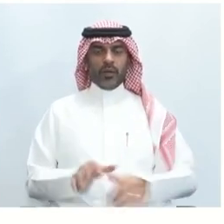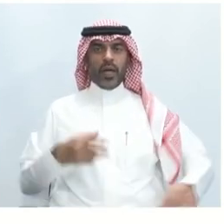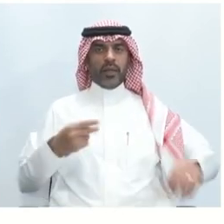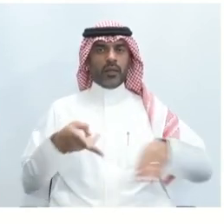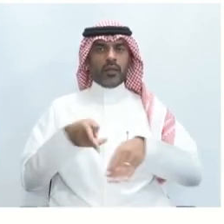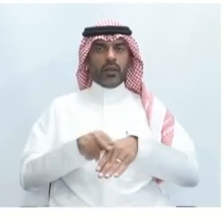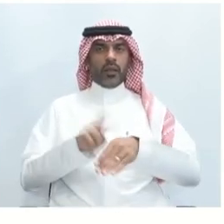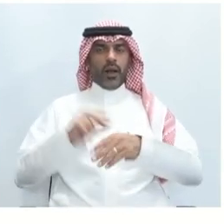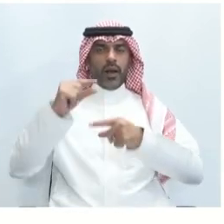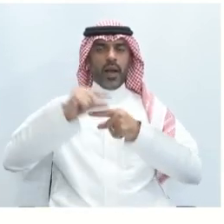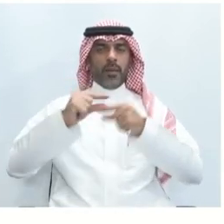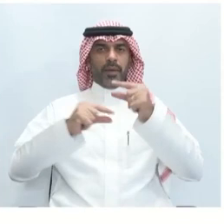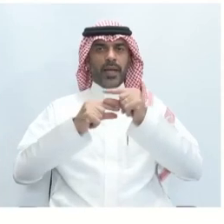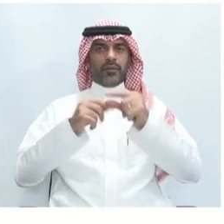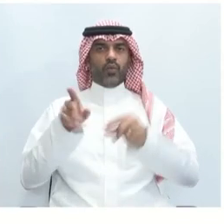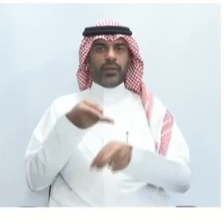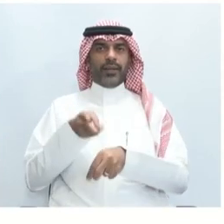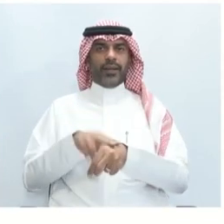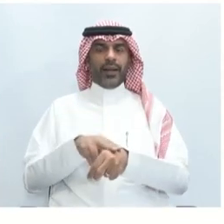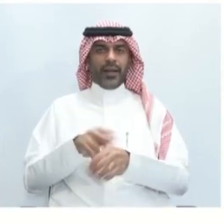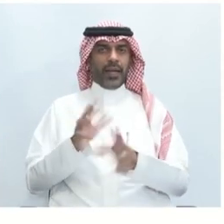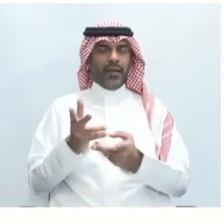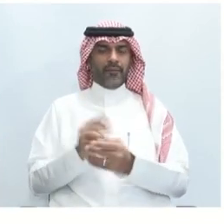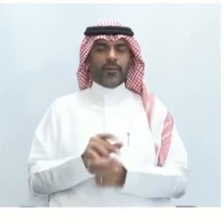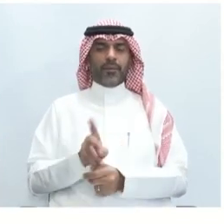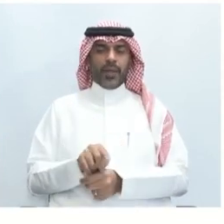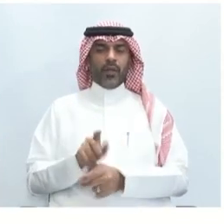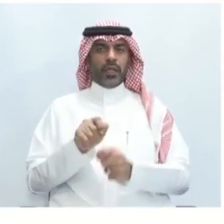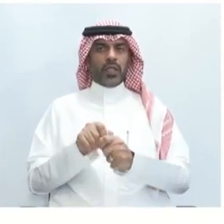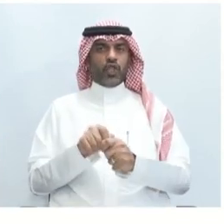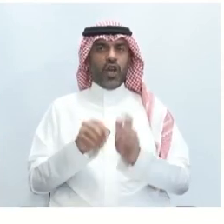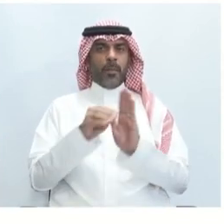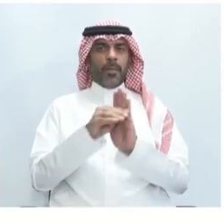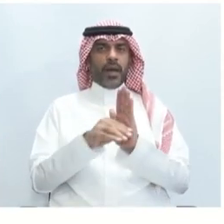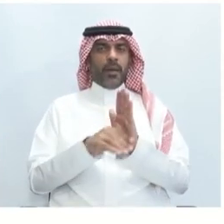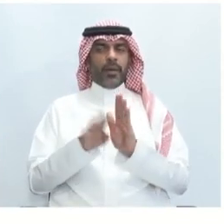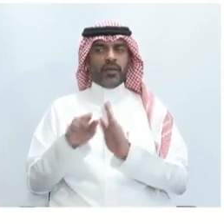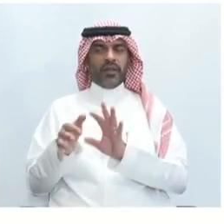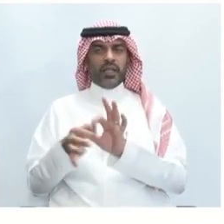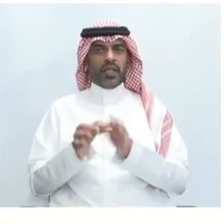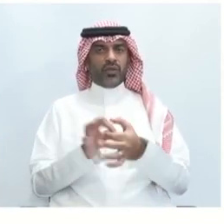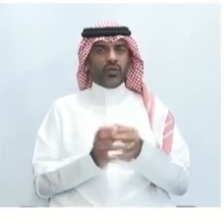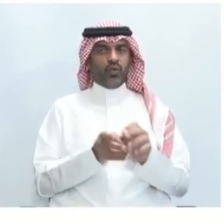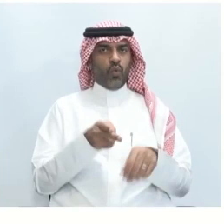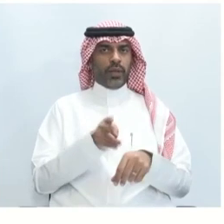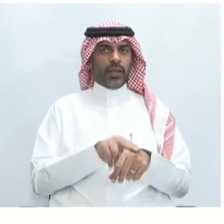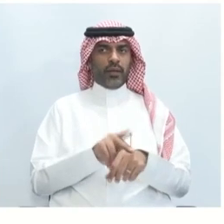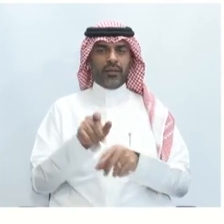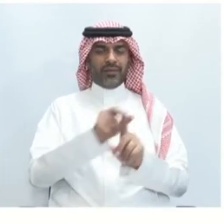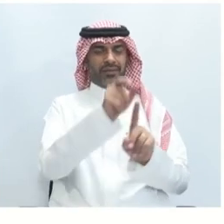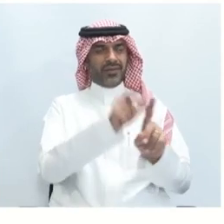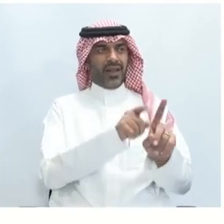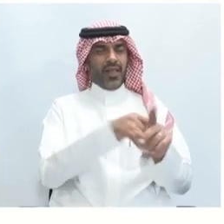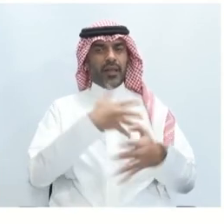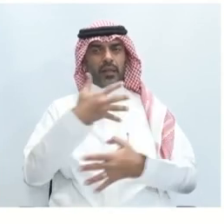اللبنات باستخدام لبنه التكرار وسنقوم بانشاء برنامج يحتوي على التسلسل والتكرار لجعل الروبوت يتحرك